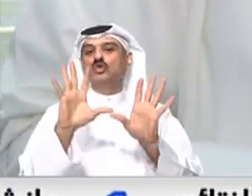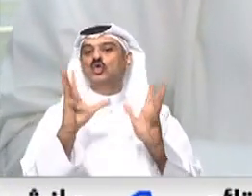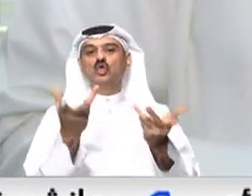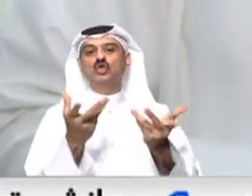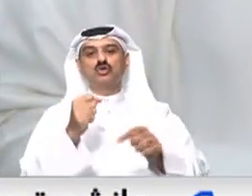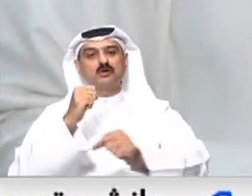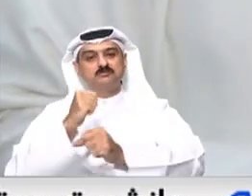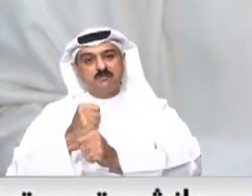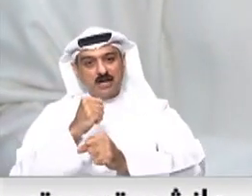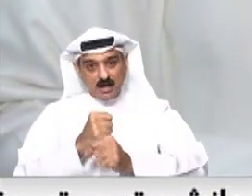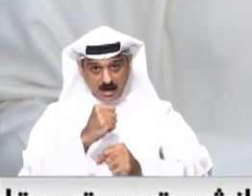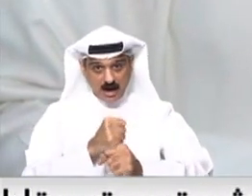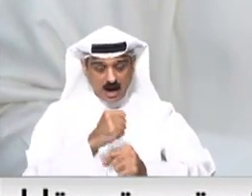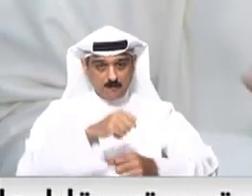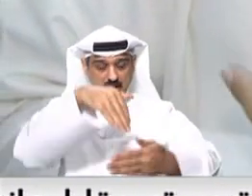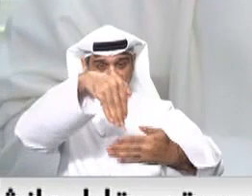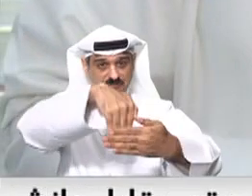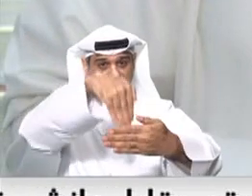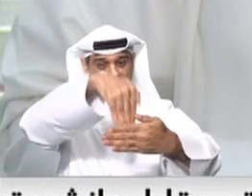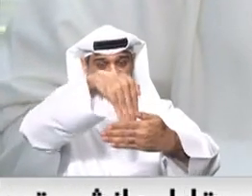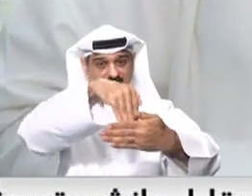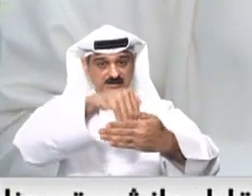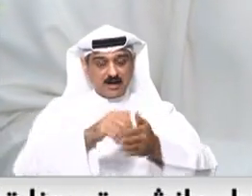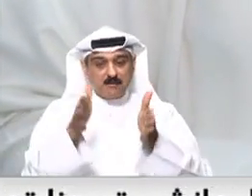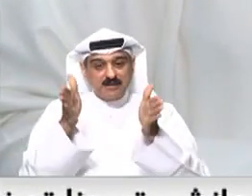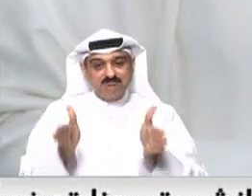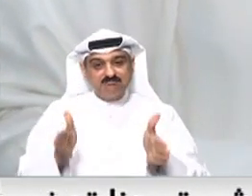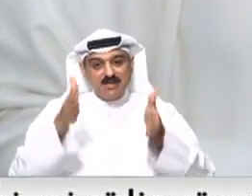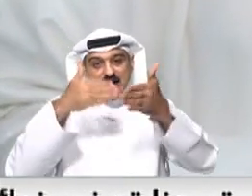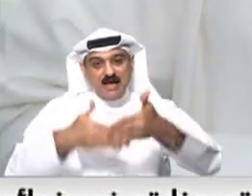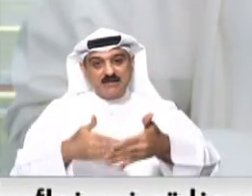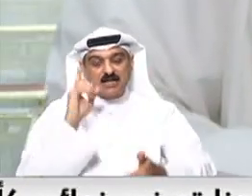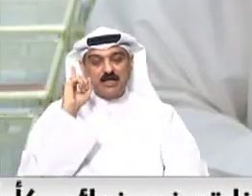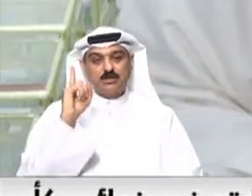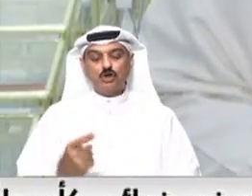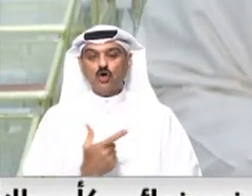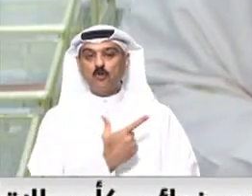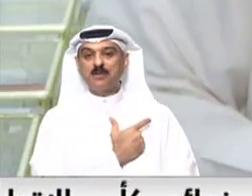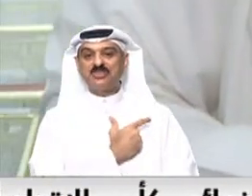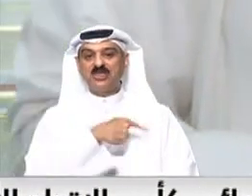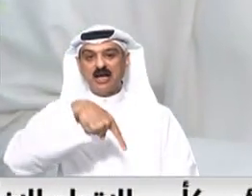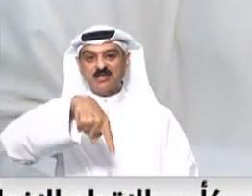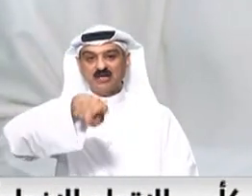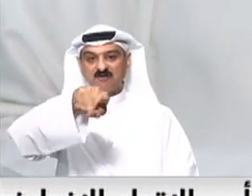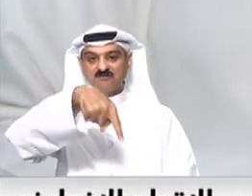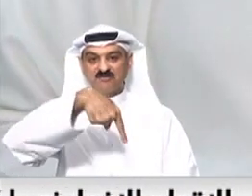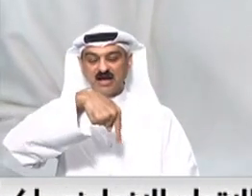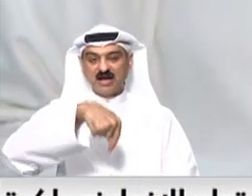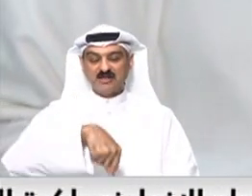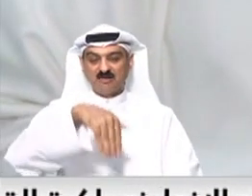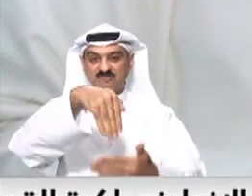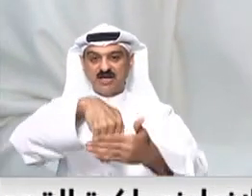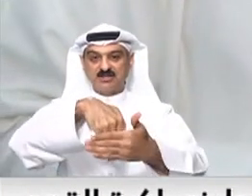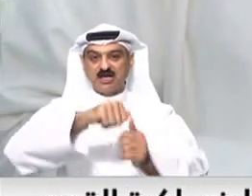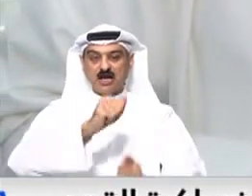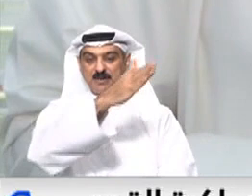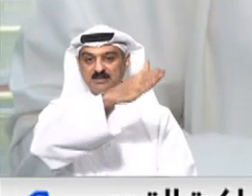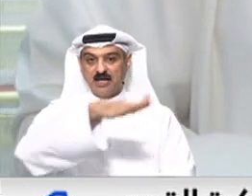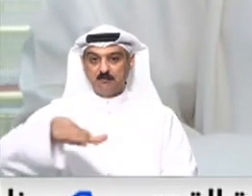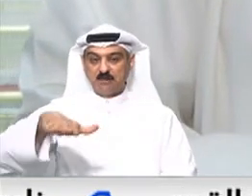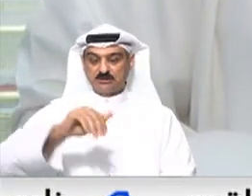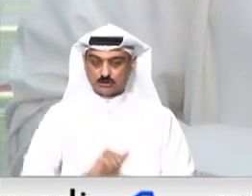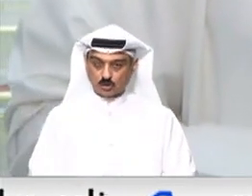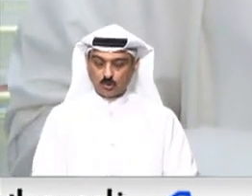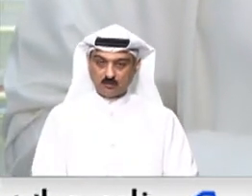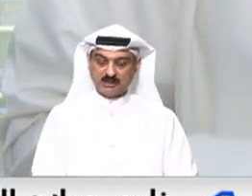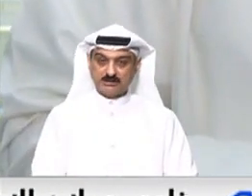سير العملية في الإدارة من خلال تجهيز صناديق الاقتراع ليوم العرس الديمقراطي لانتخابات مجلس الأمة 2023 يوم الثلاثاء